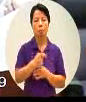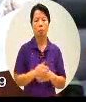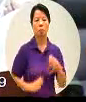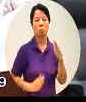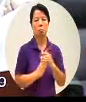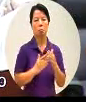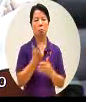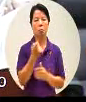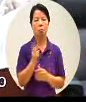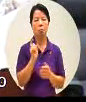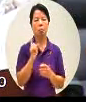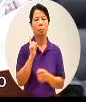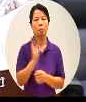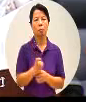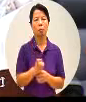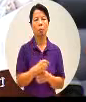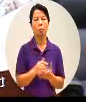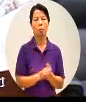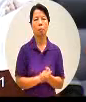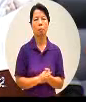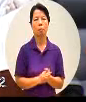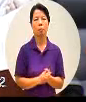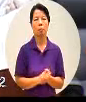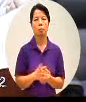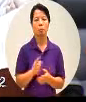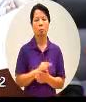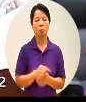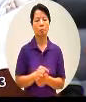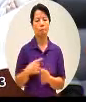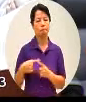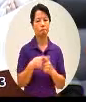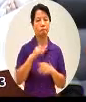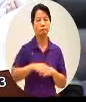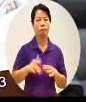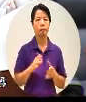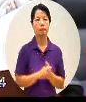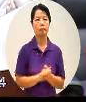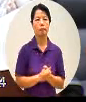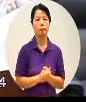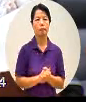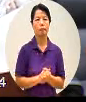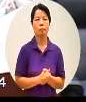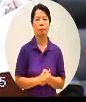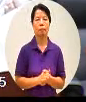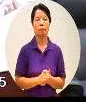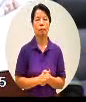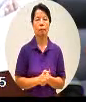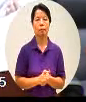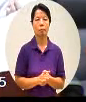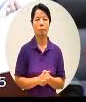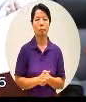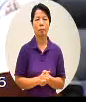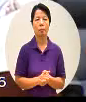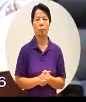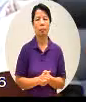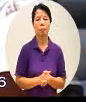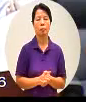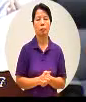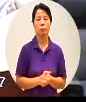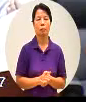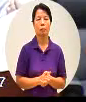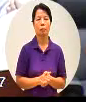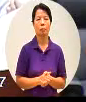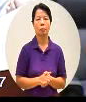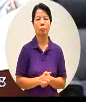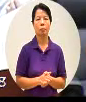的，其实这个有点争议啊，我是认为有点争议啊，哈，因为体适能 报告一下， 麻烦麻